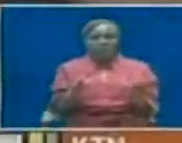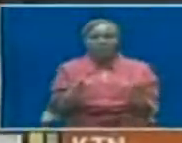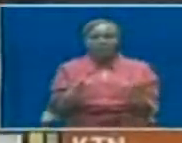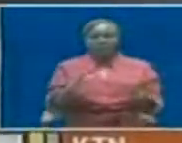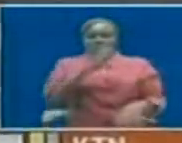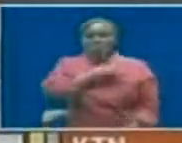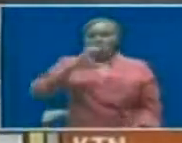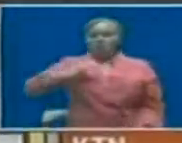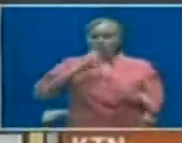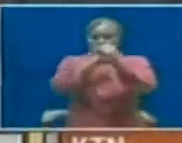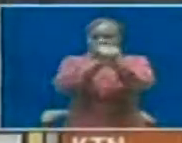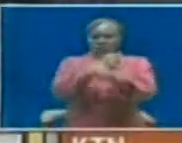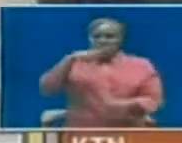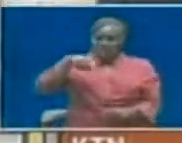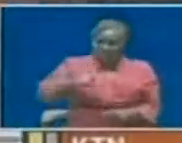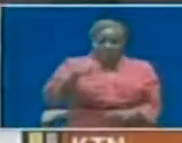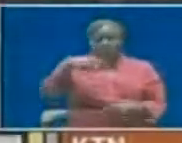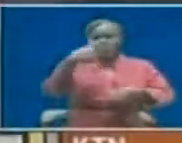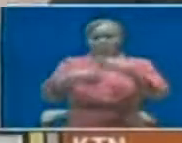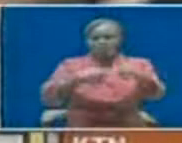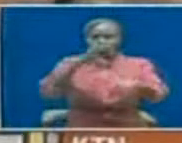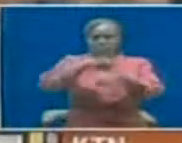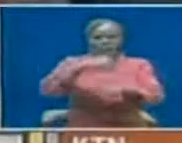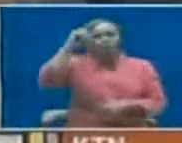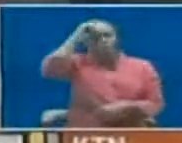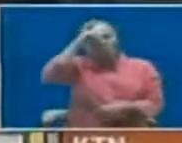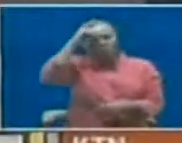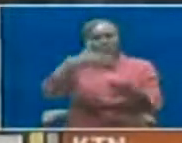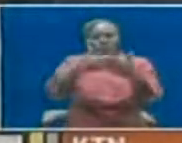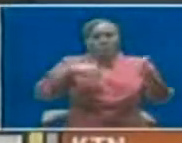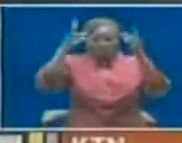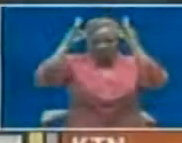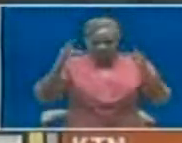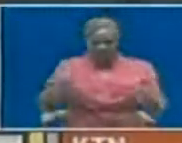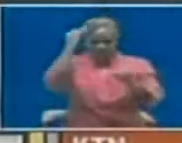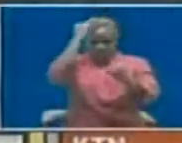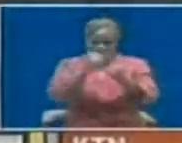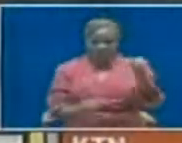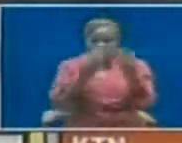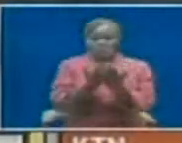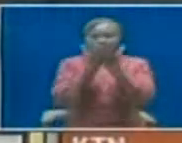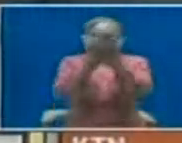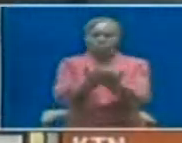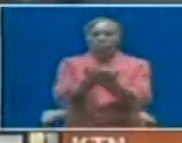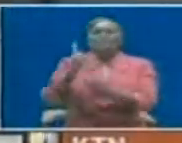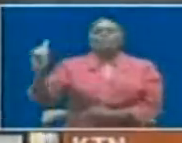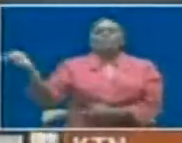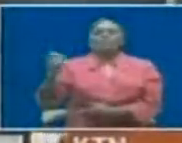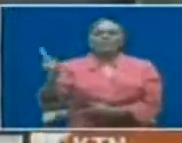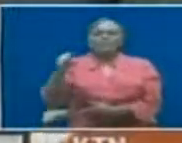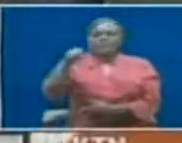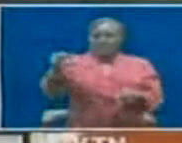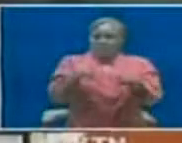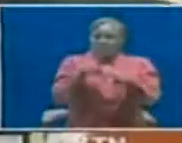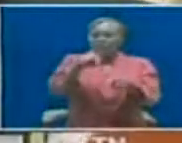Tume hiyo ilijitetea kwa kusema kwamba inaendelea kupokea maoni ya wananchi kabla ya kutoa uamuzi wa mwisho na kuwasilisha kwa Rais Kenyatta. Wakazi hao